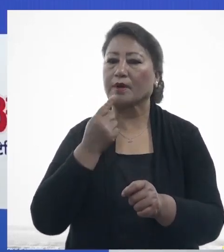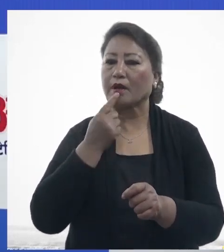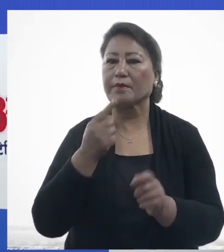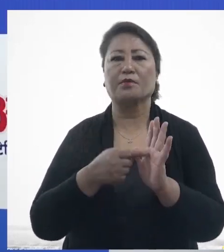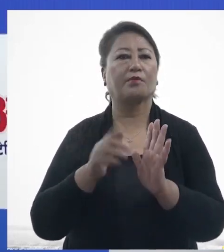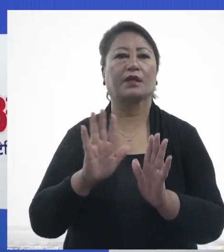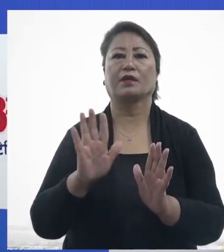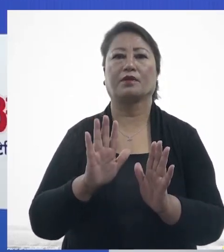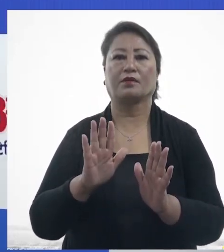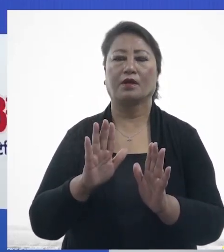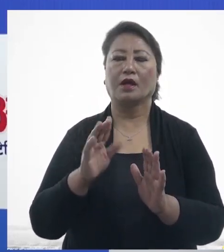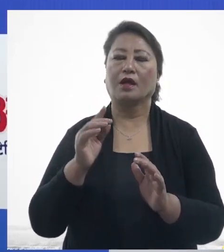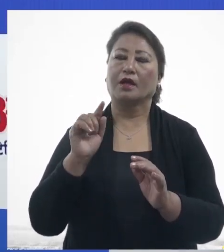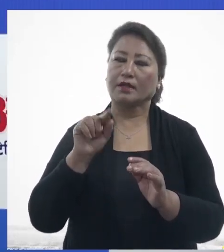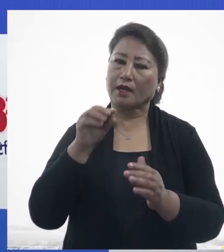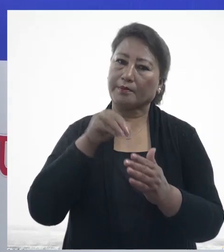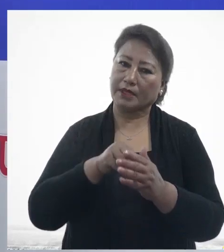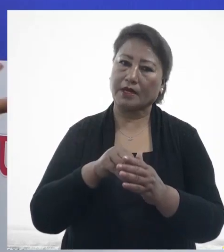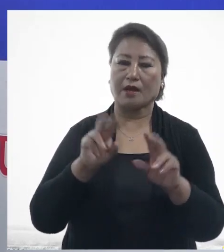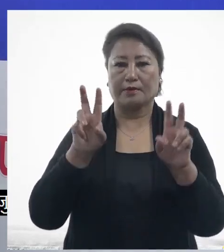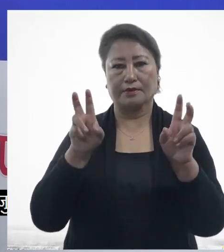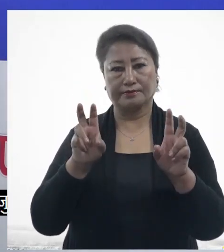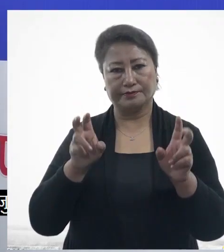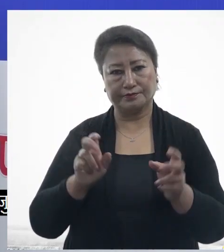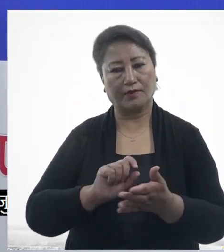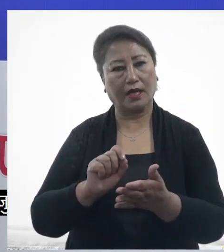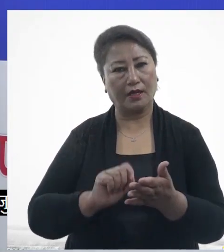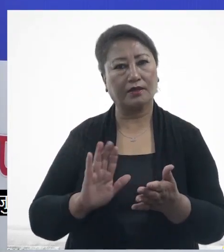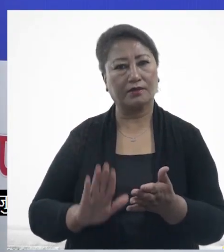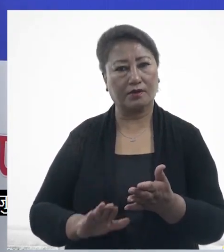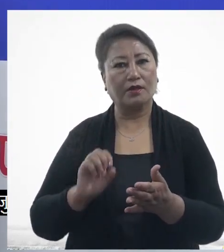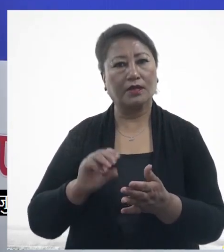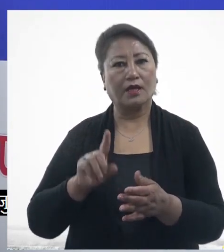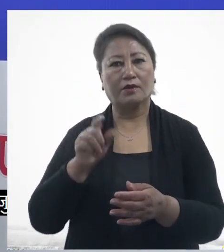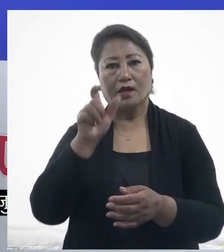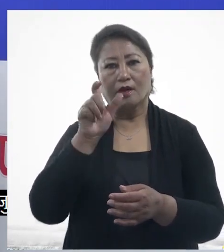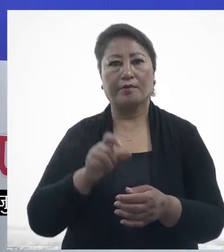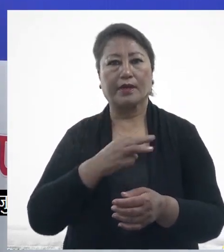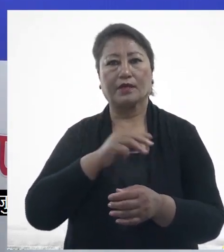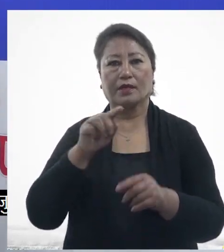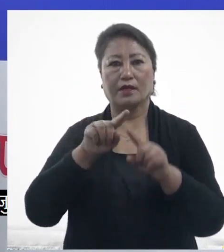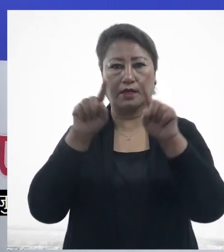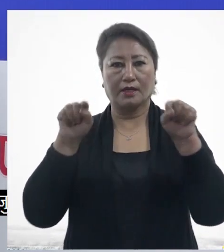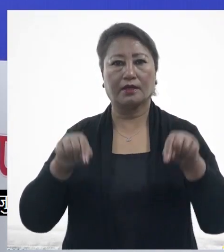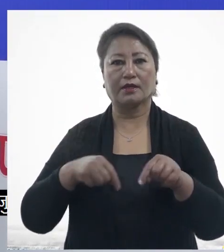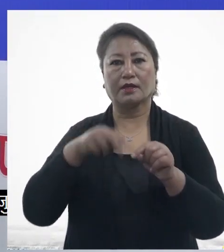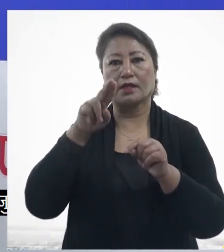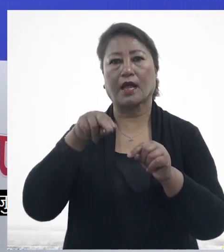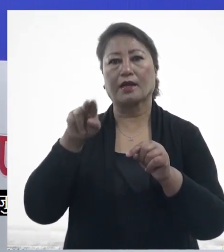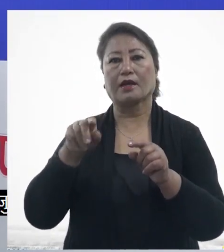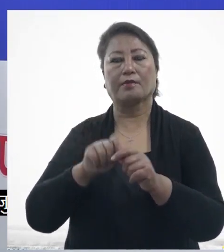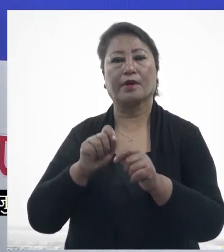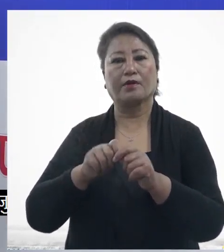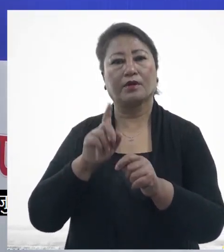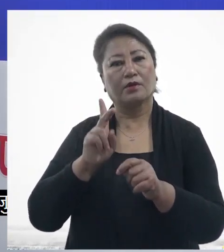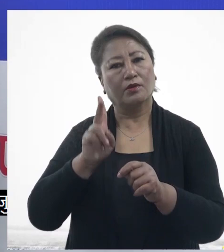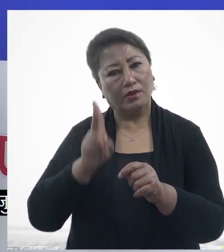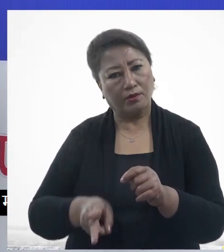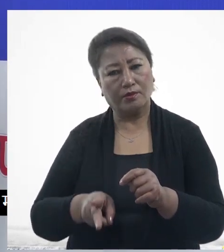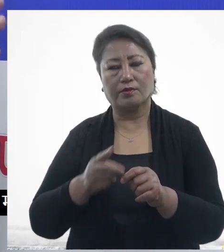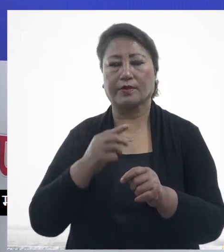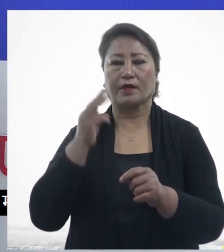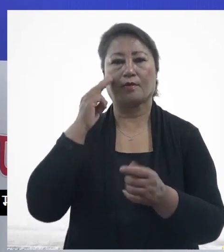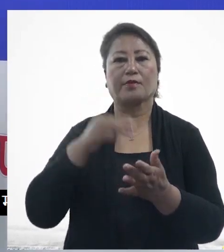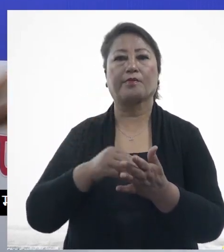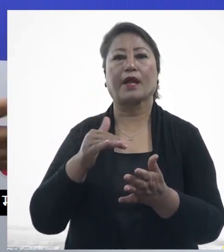त्यो स्टोरी चाहिँ राख्छौँ अभियसली, किन त्यसले त्यसको त्यसमा भ्यालु एड चाहिँ गर्छ। तर एउटा मान्छेले एउटा थान्का बनाउँछ नि, त्यो थान्का नै हुनुपर्छ भन्ने हाम्रो मान्यता हो। त्यहाँ हुनुपर्ने जुन